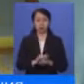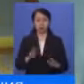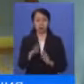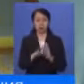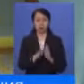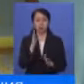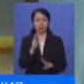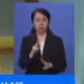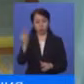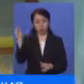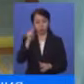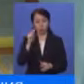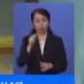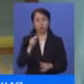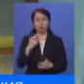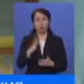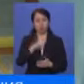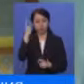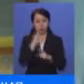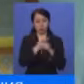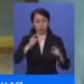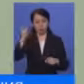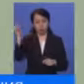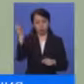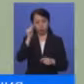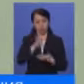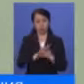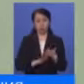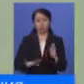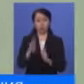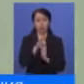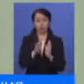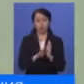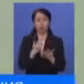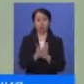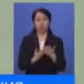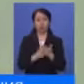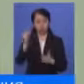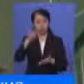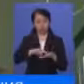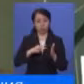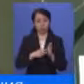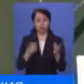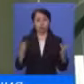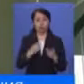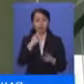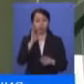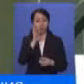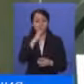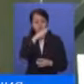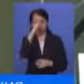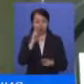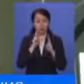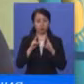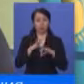будущей учебной четверти. Они получили информацию об учебном процессе, графиках и рекомендациях по учебному плану. Стоит отметить, что родительские собрания проходят